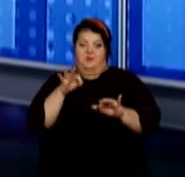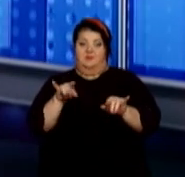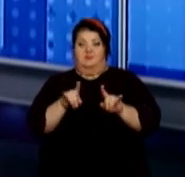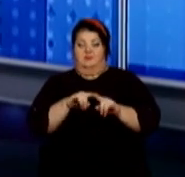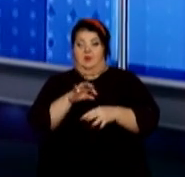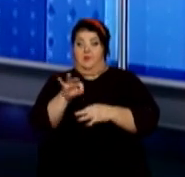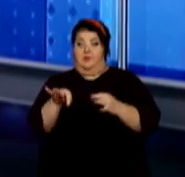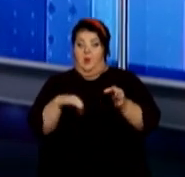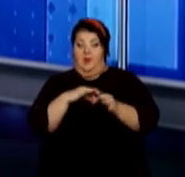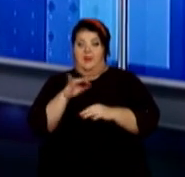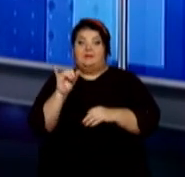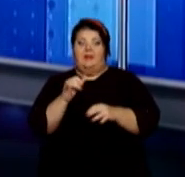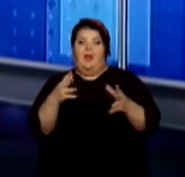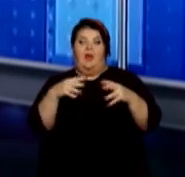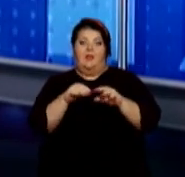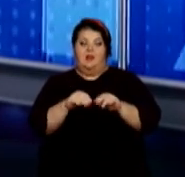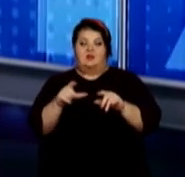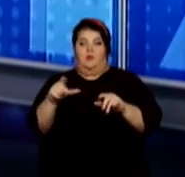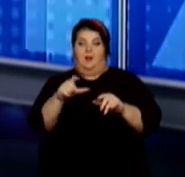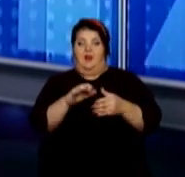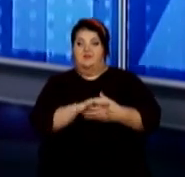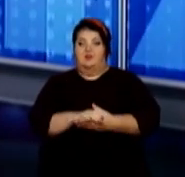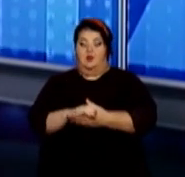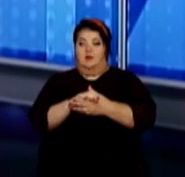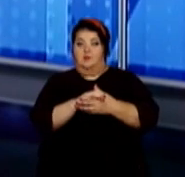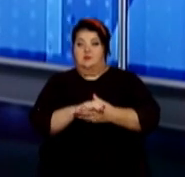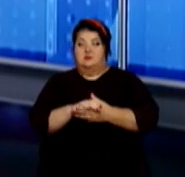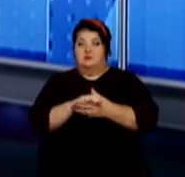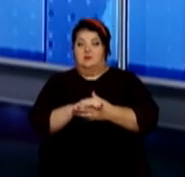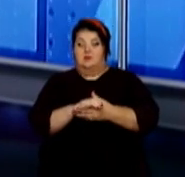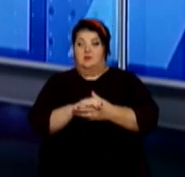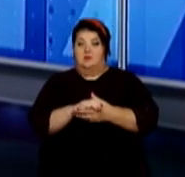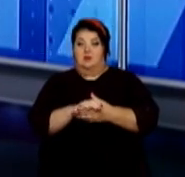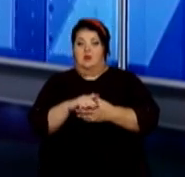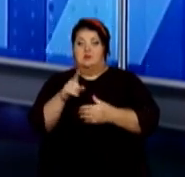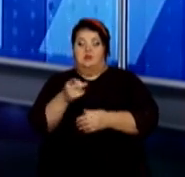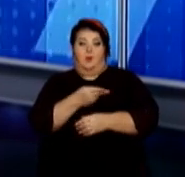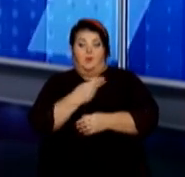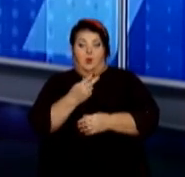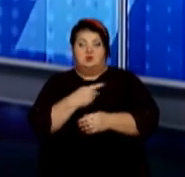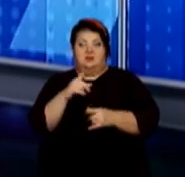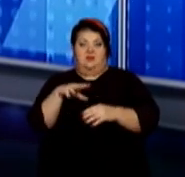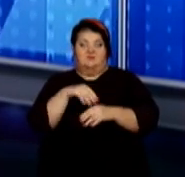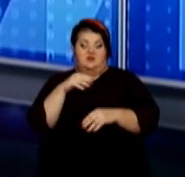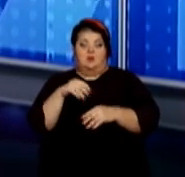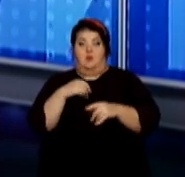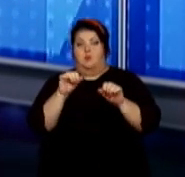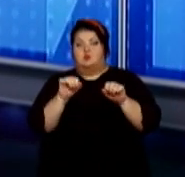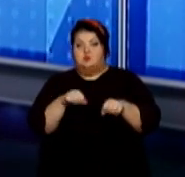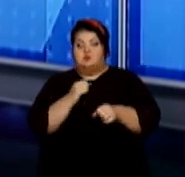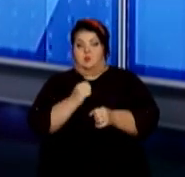проєкті. І разом з Європейською комісією, з експертами з Європейського Союзу, саме з Польщі та Швейцарії, ми зможемо